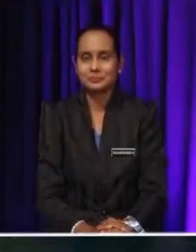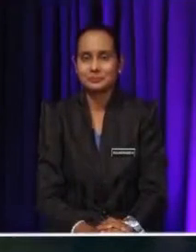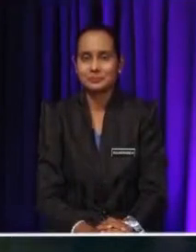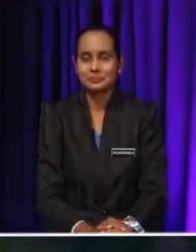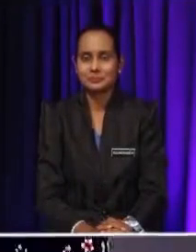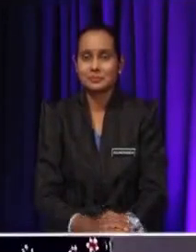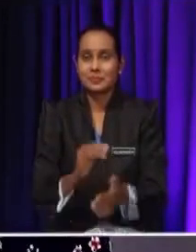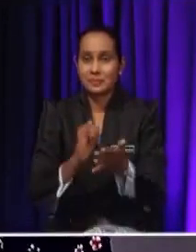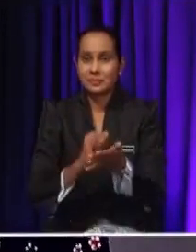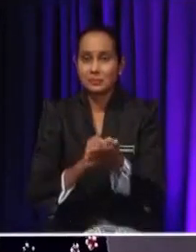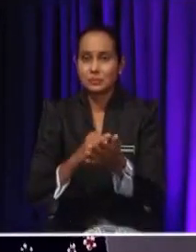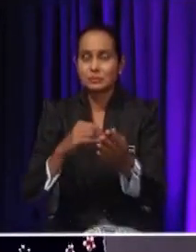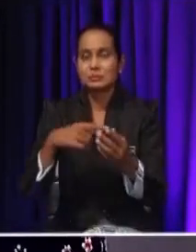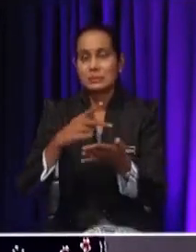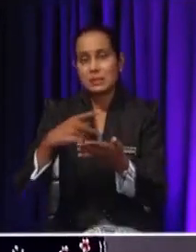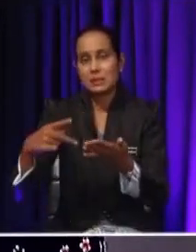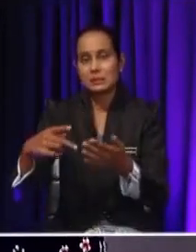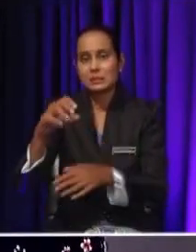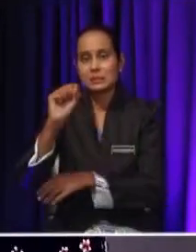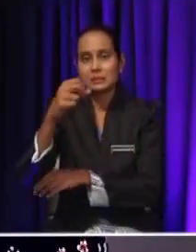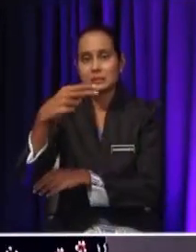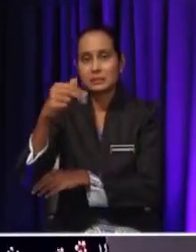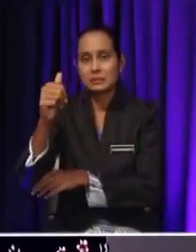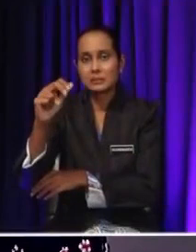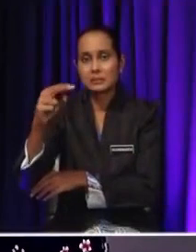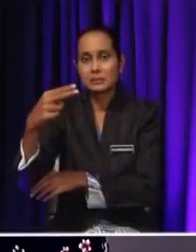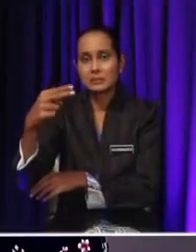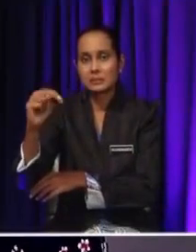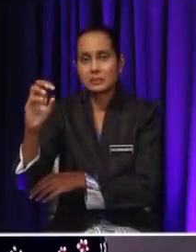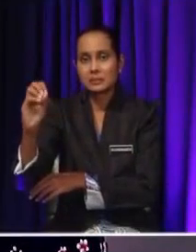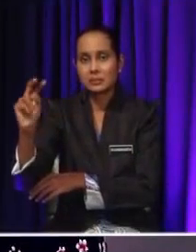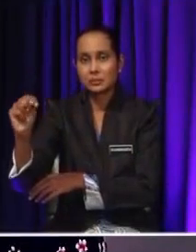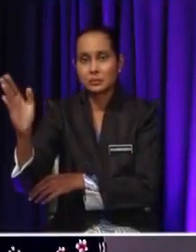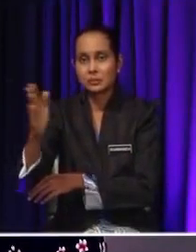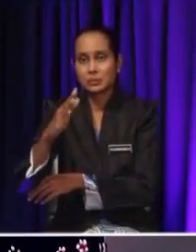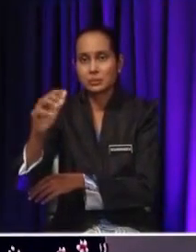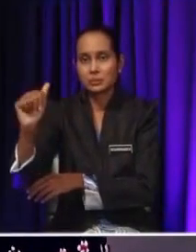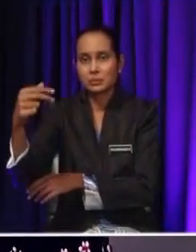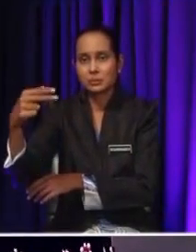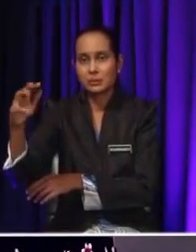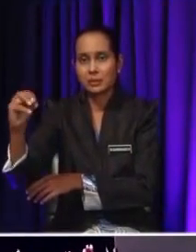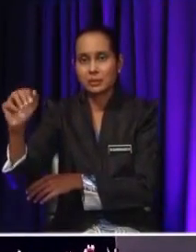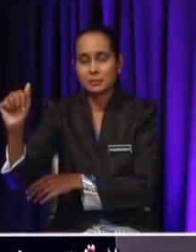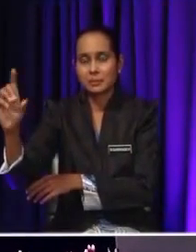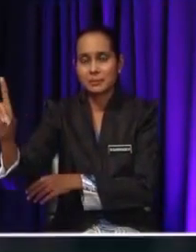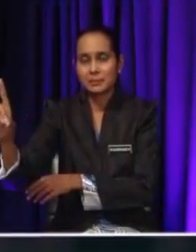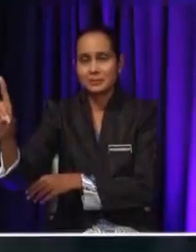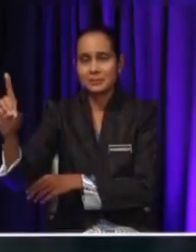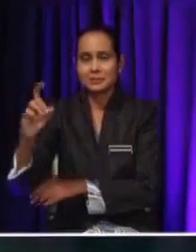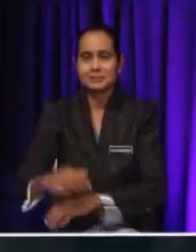itulah antara karya syahnazah Ahmad yaitu betul-betul ngeyel bukannya apa tadi aku